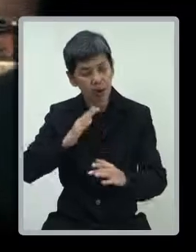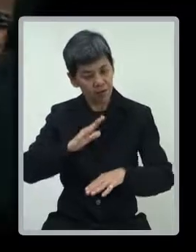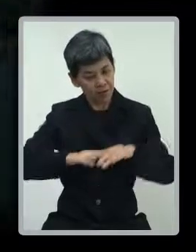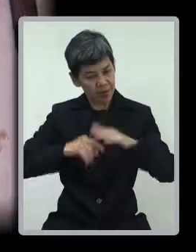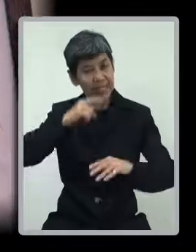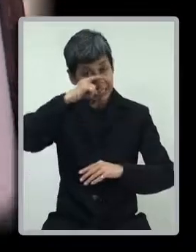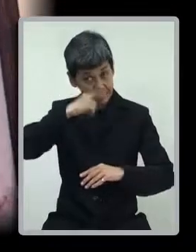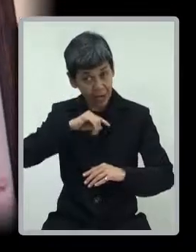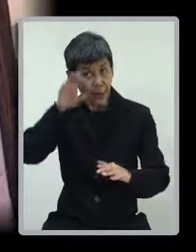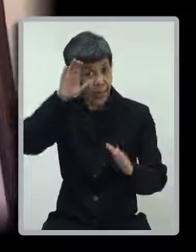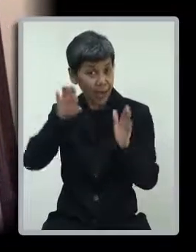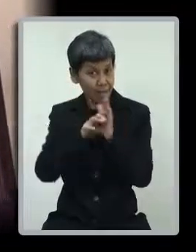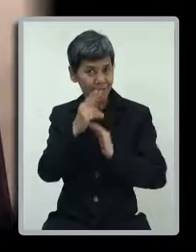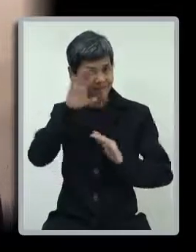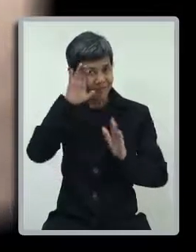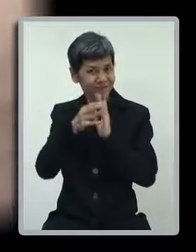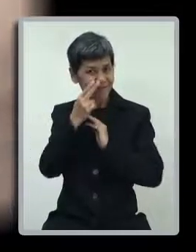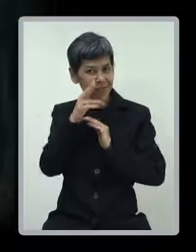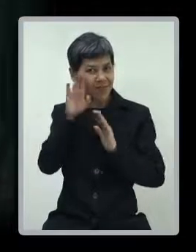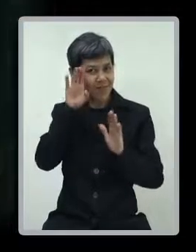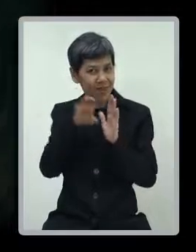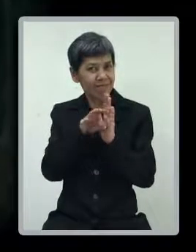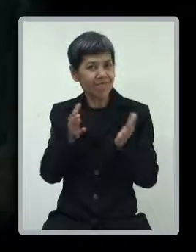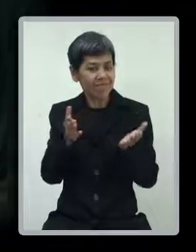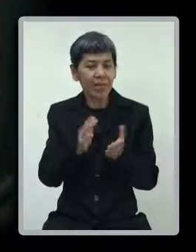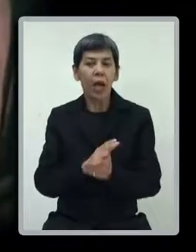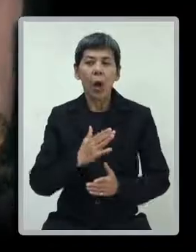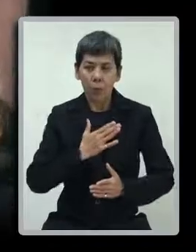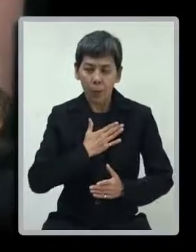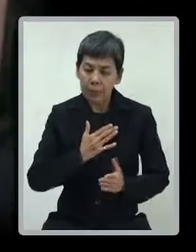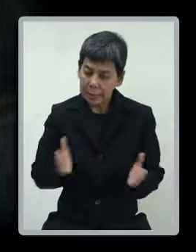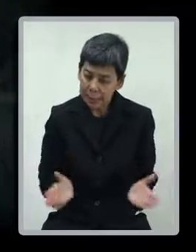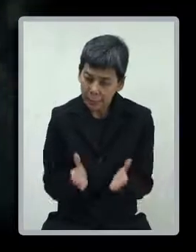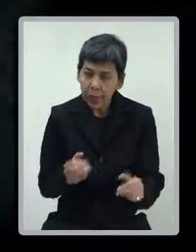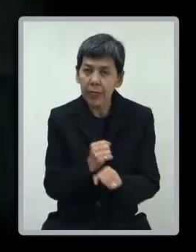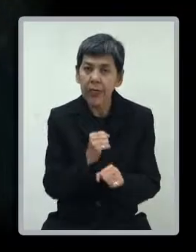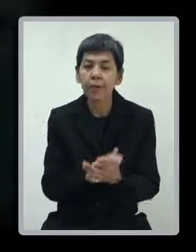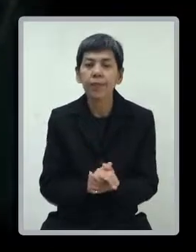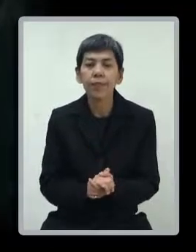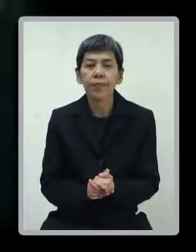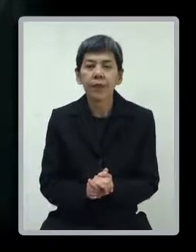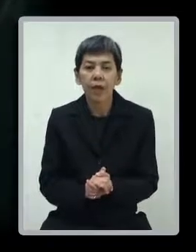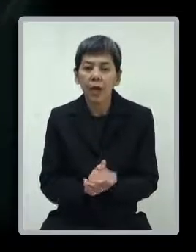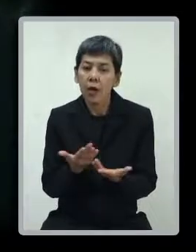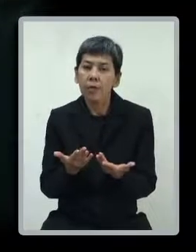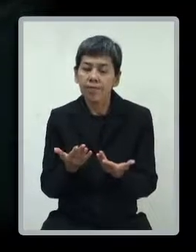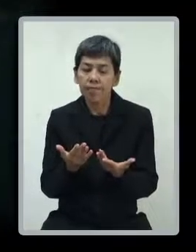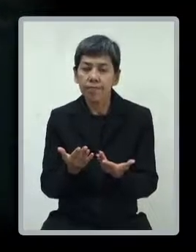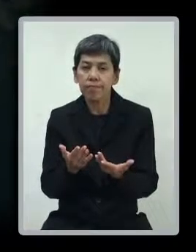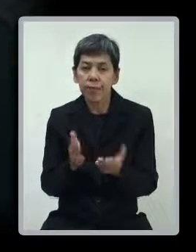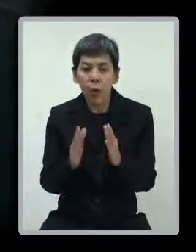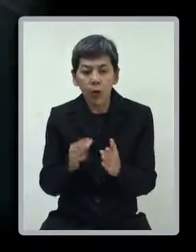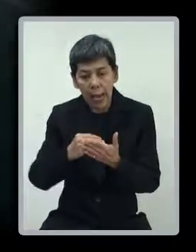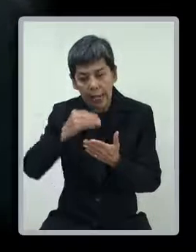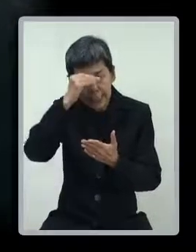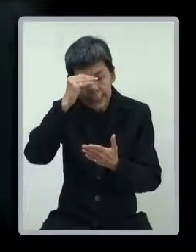ไทยภาพนี้ก็เป็นภาพที่ผมมาสนับสนุนงานจากน้องพ่อช่าง